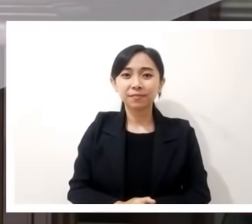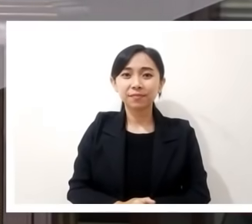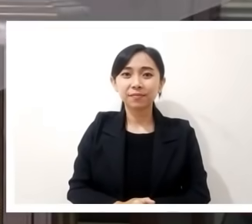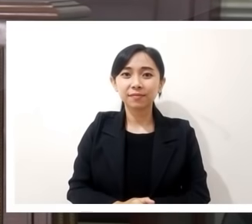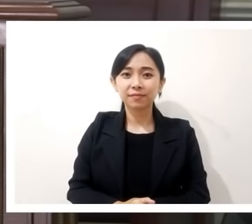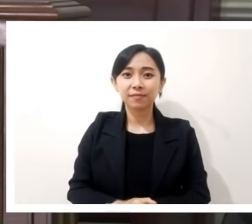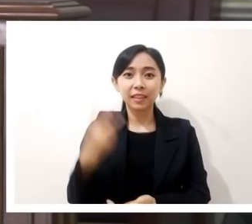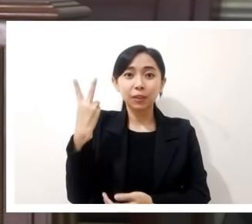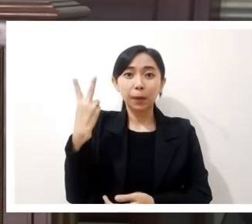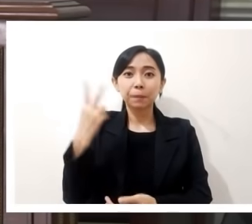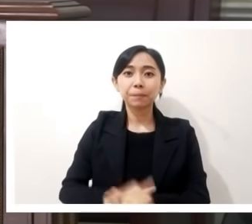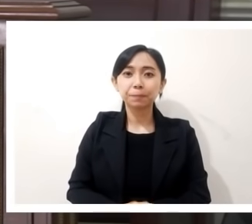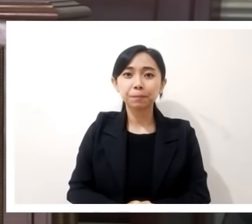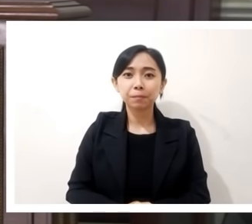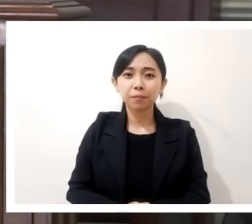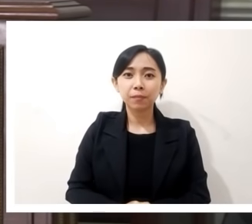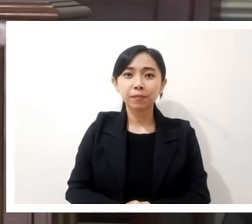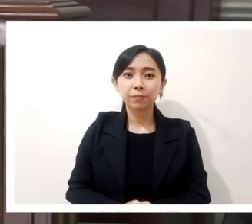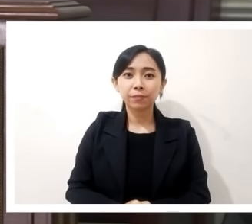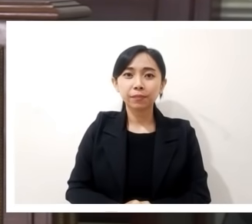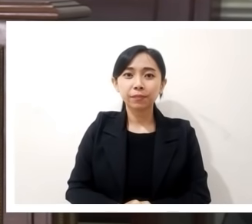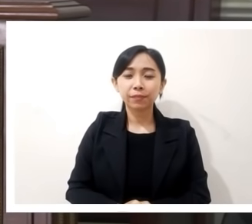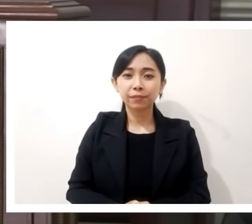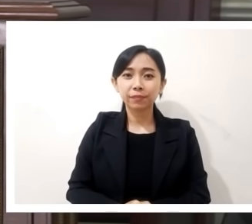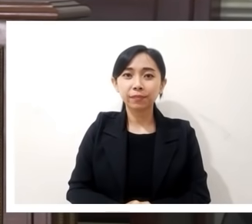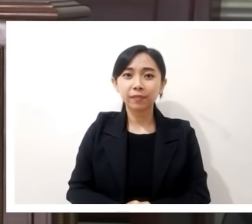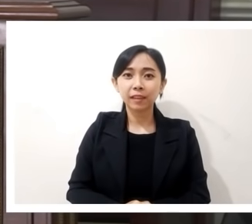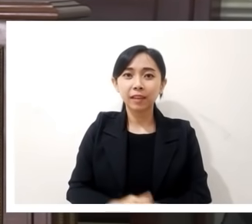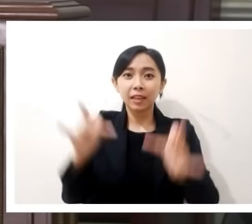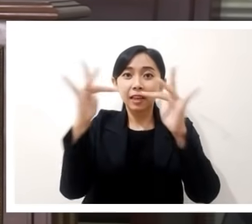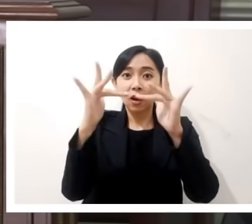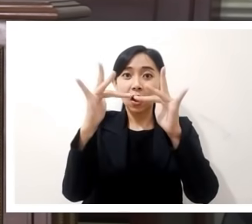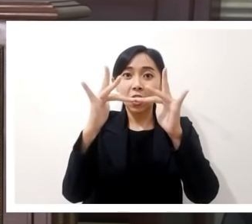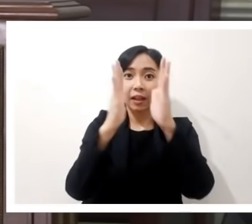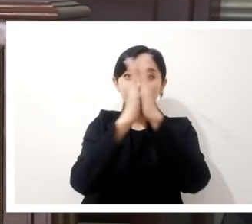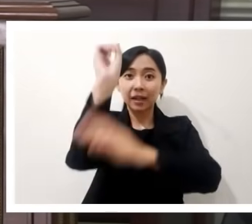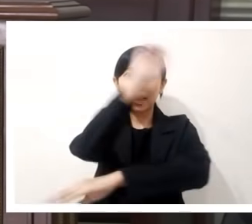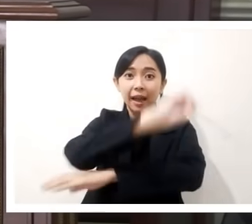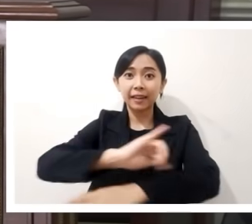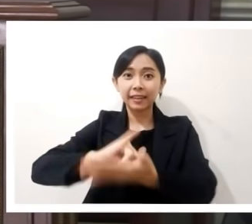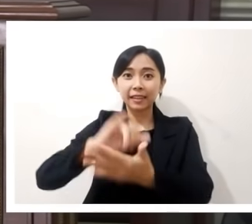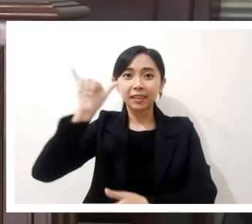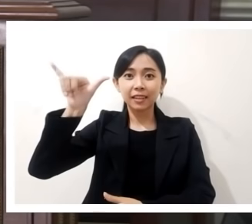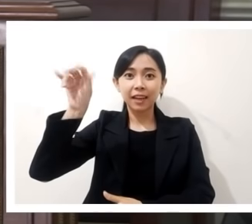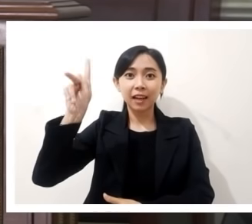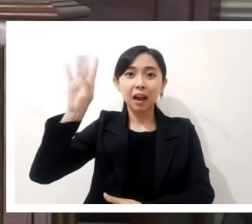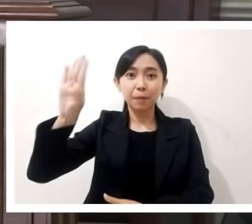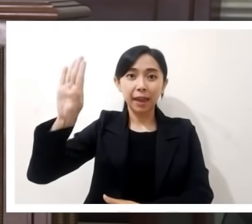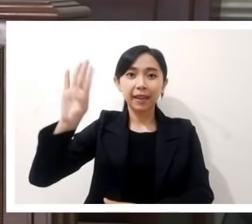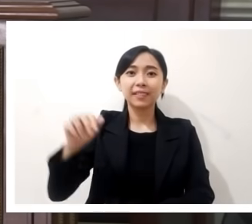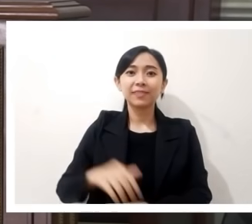Kedua, disampaikan kepada kita semua bahwa link ibadah Minggu online yang diselenggarakan oleh YKB GKI